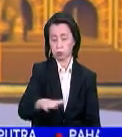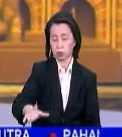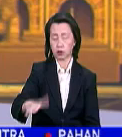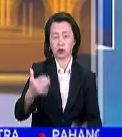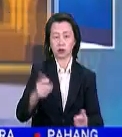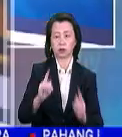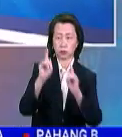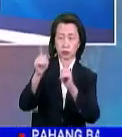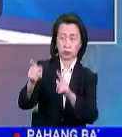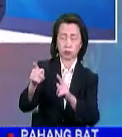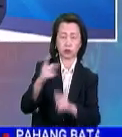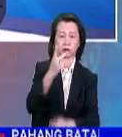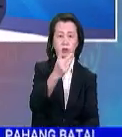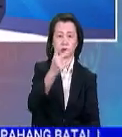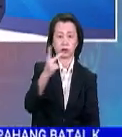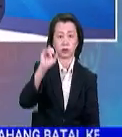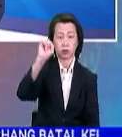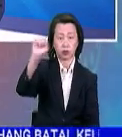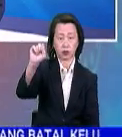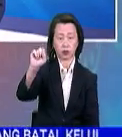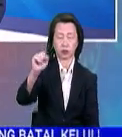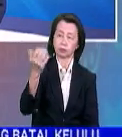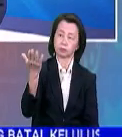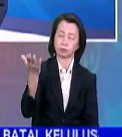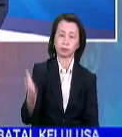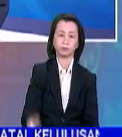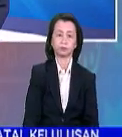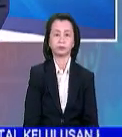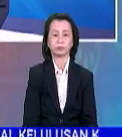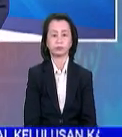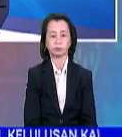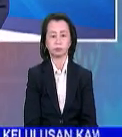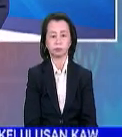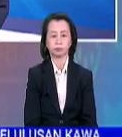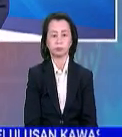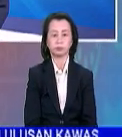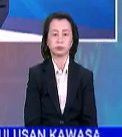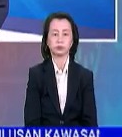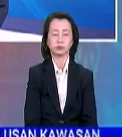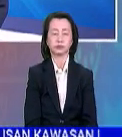kita langsung ke kota Kinabalu bersama ini shadowles enishayla